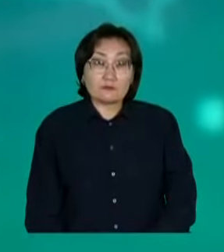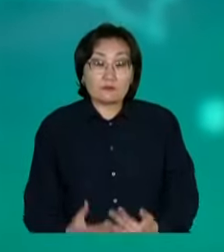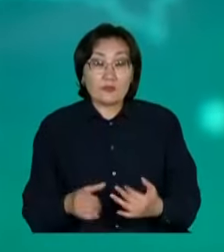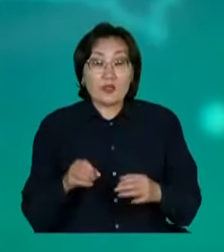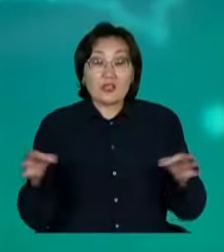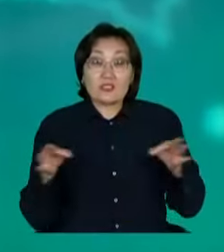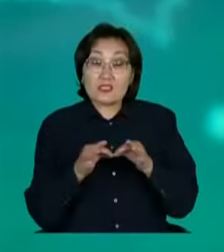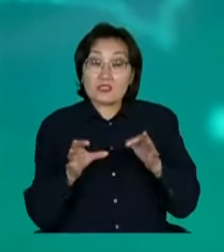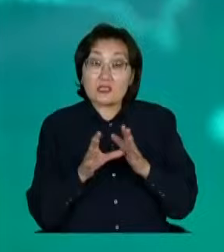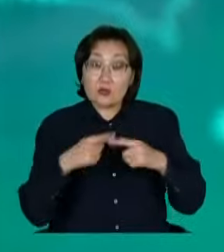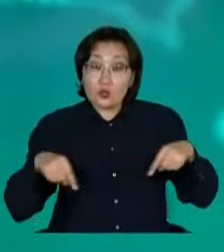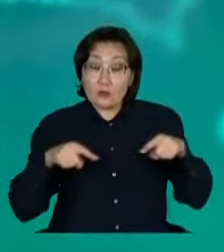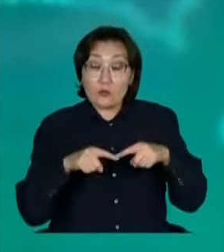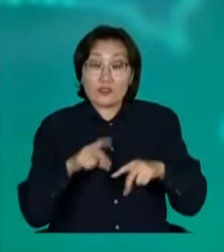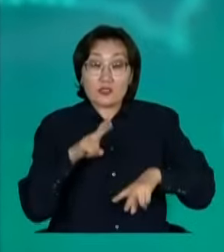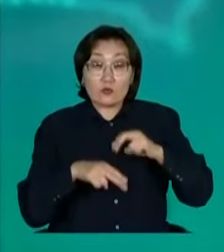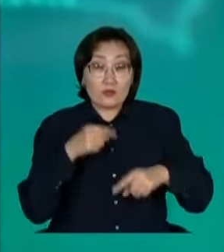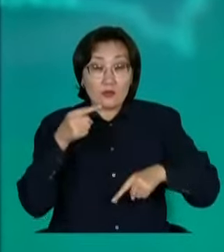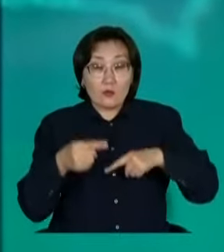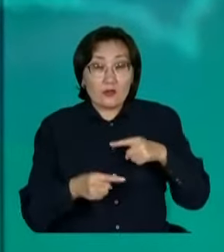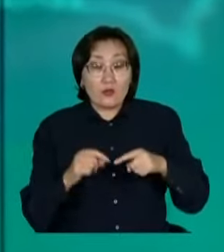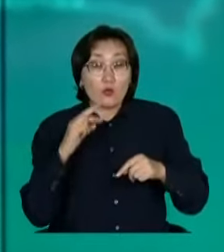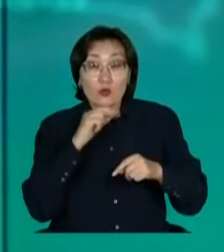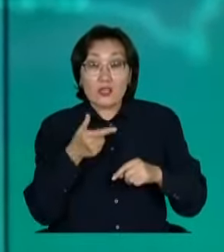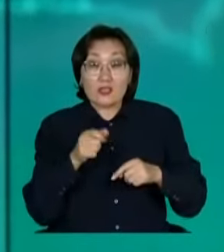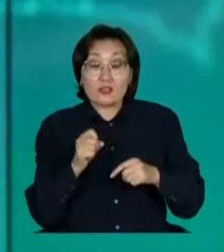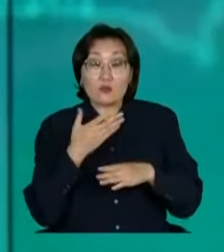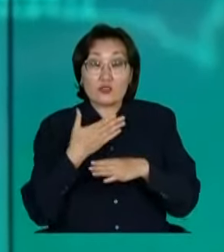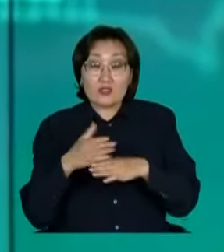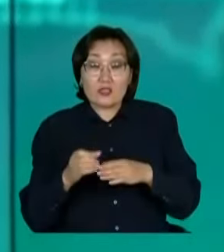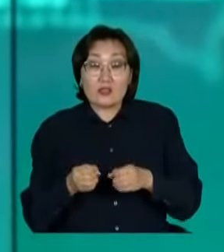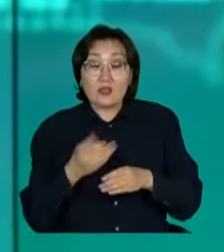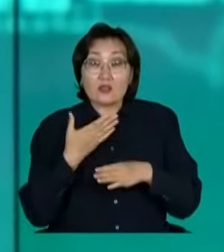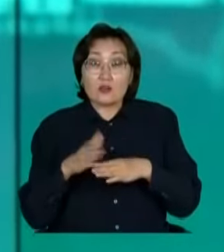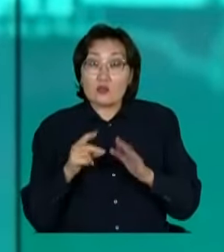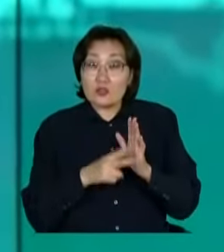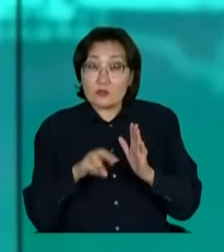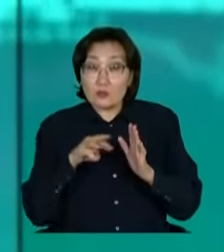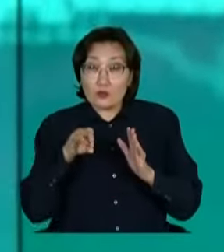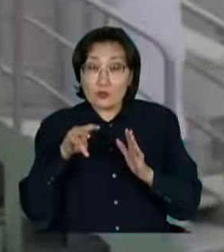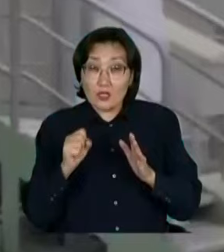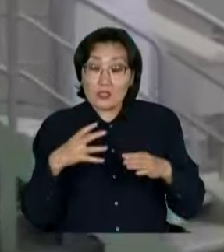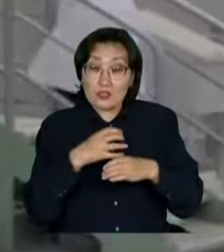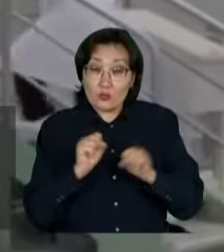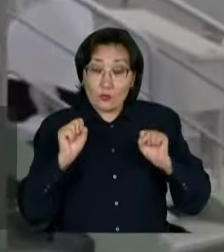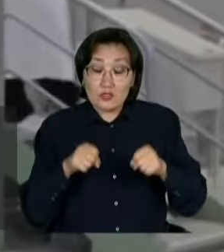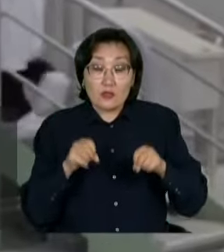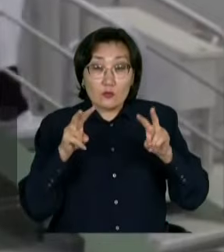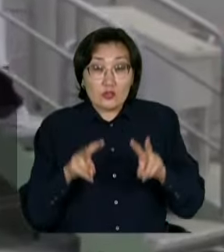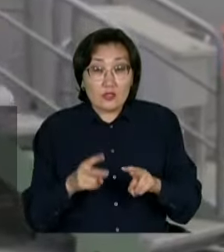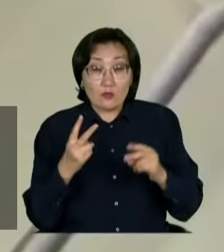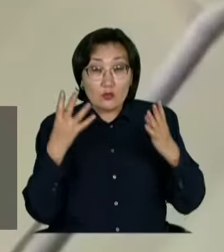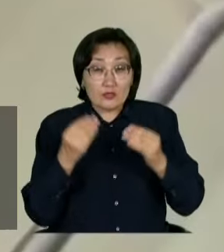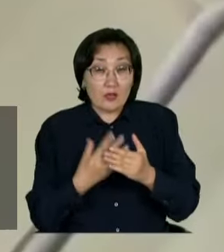Атом электр станцияларын құру арқылы көмір қышқыл газының шығарындыларын 70 миллион тоннаға дейін азайтуға болады. Сарапшылар екі күн